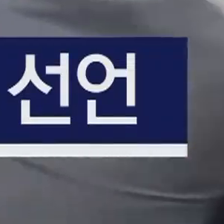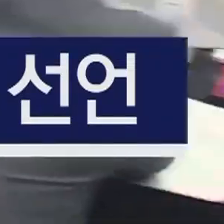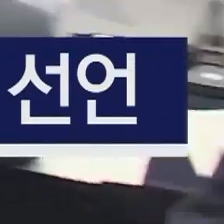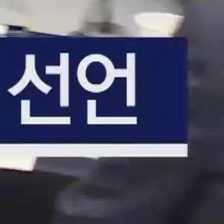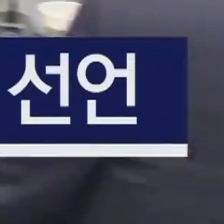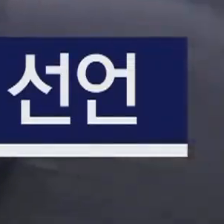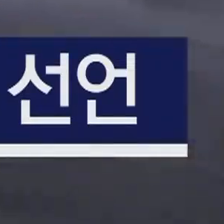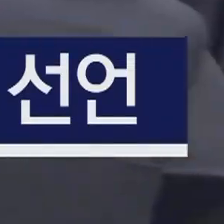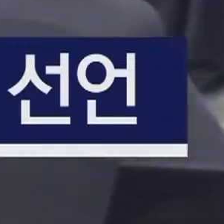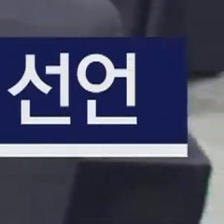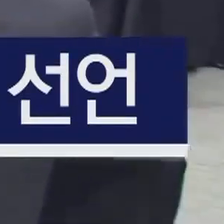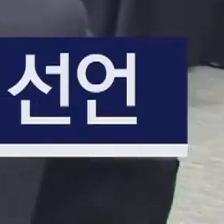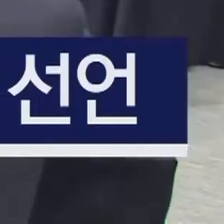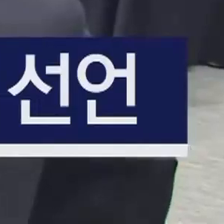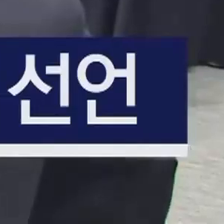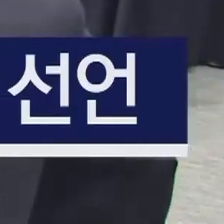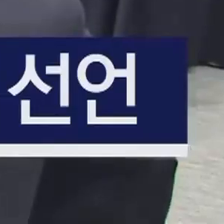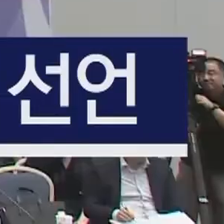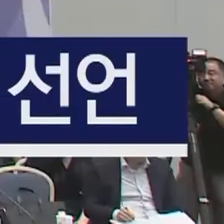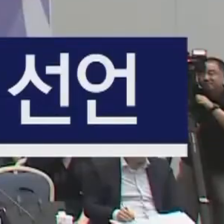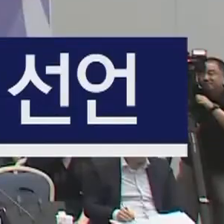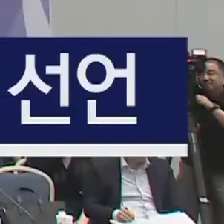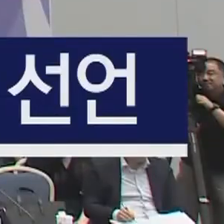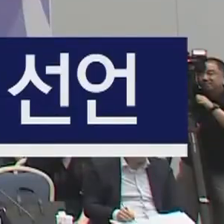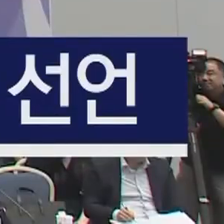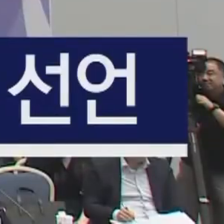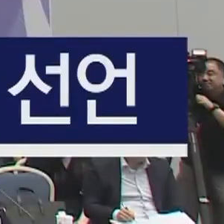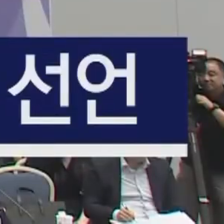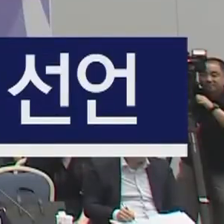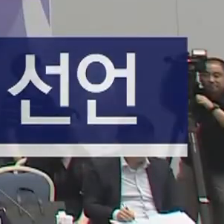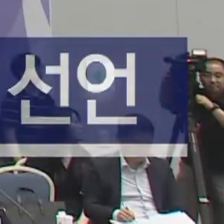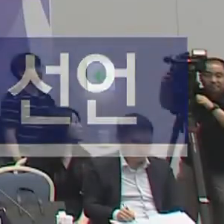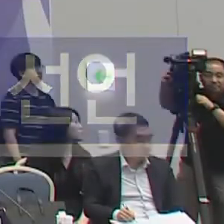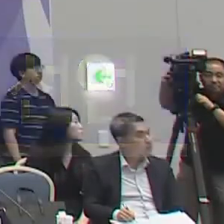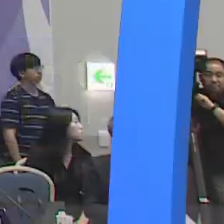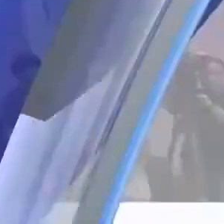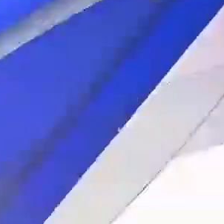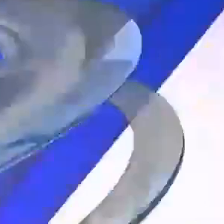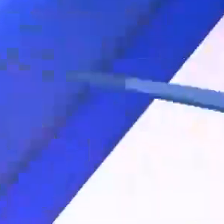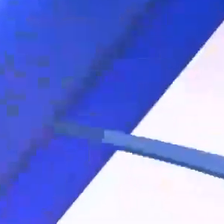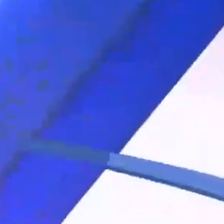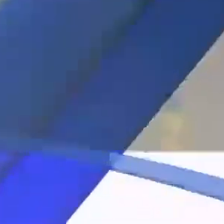교통망과 핵심산업의 협력 등 내실 있는 경제 공동체를 만들어가자고 약속했습니다.